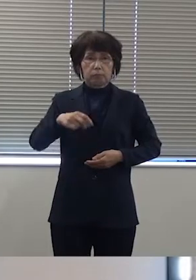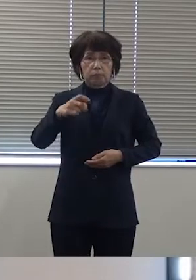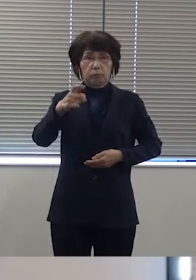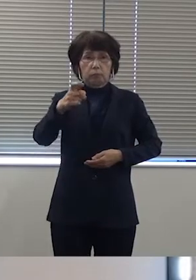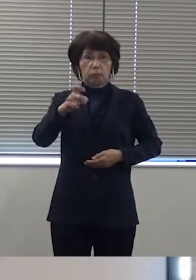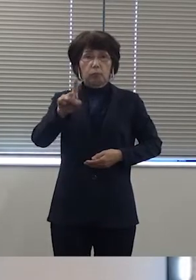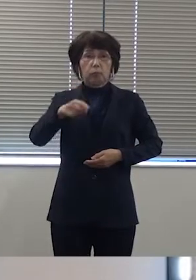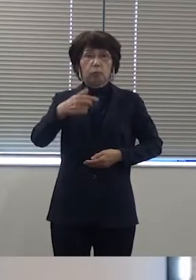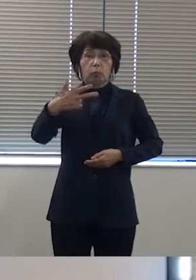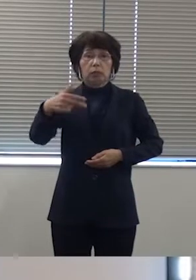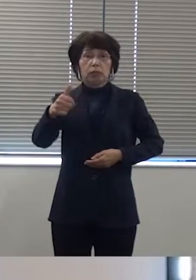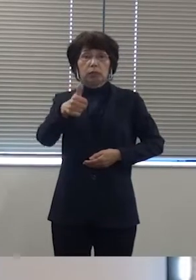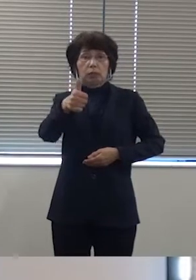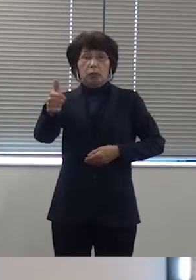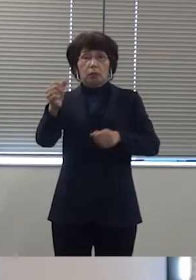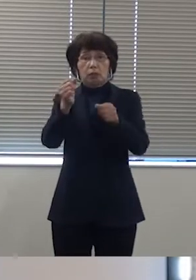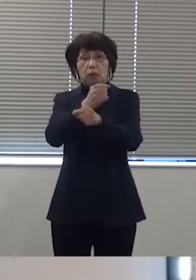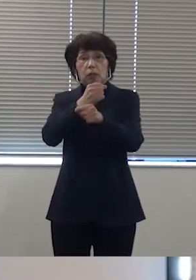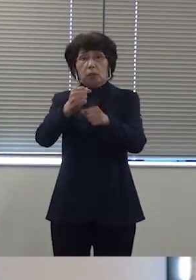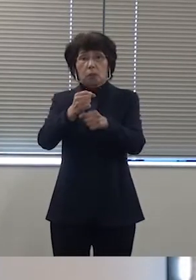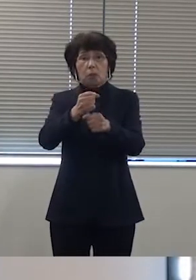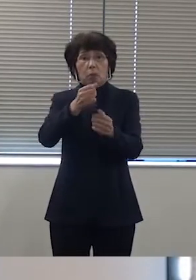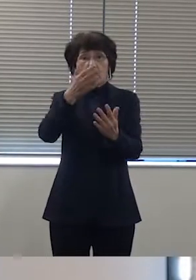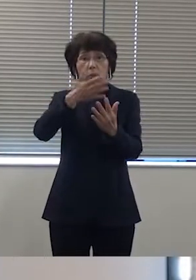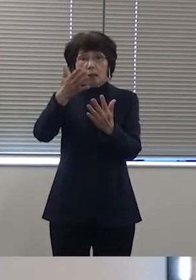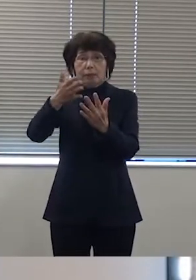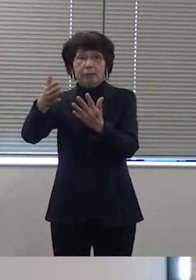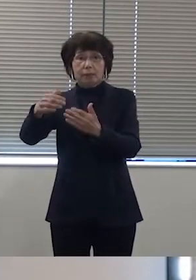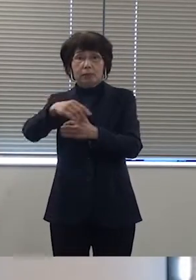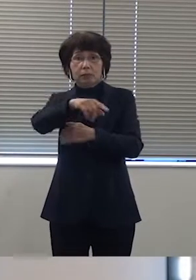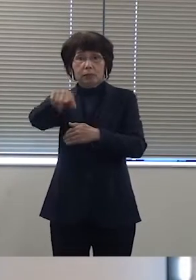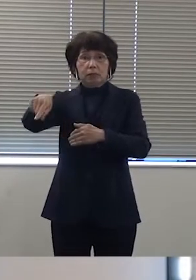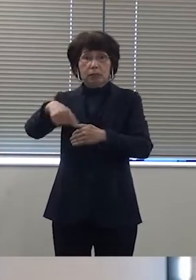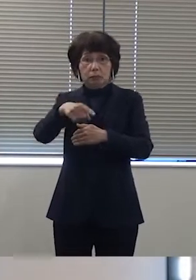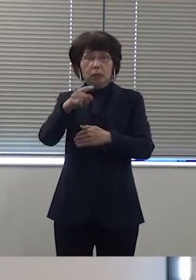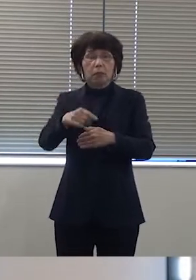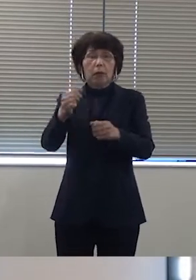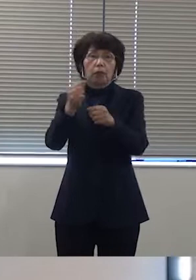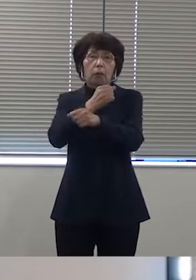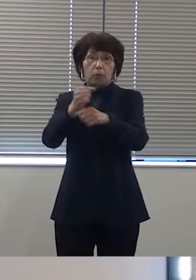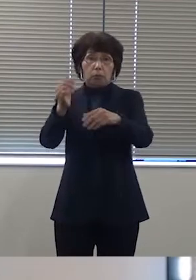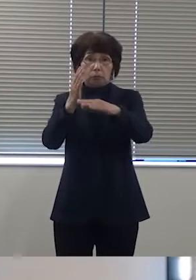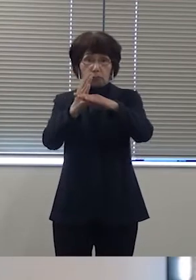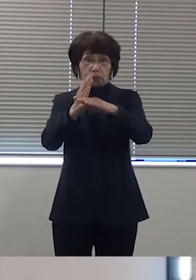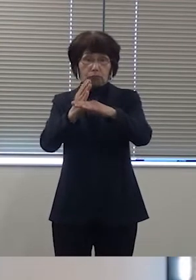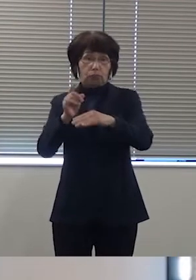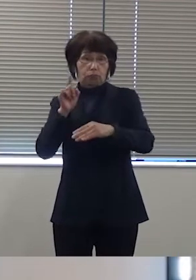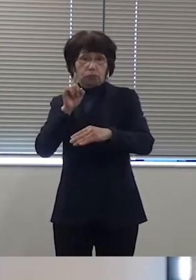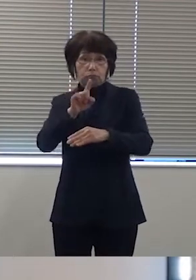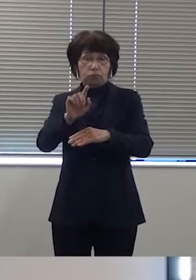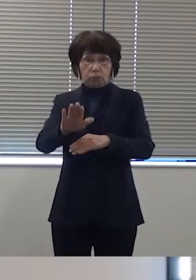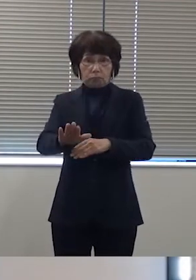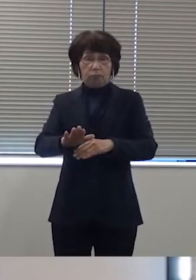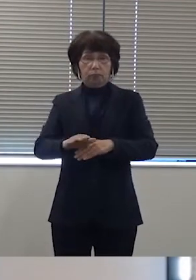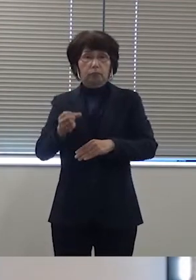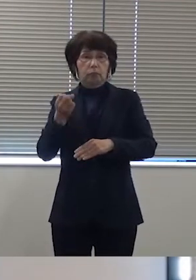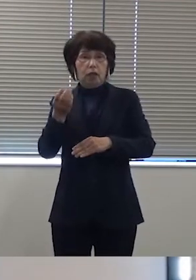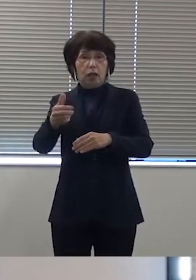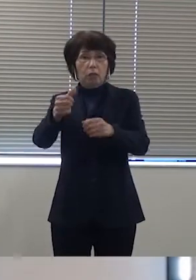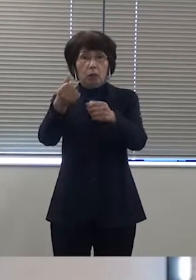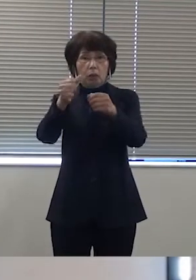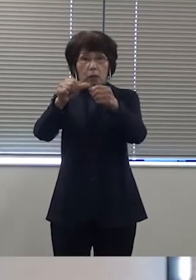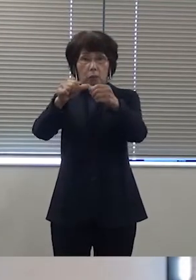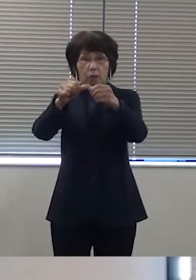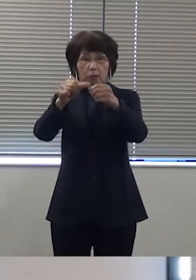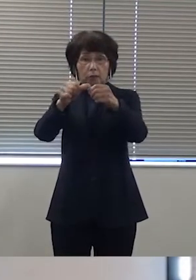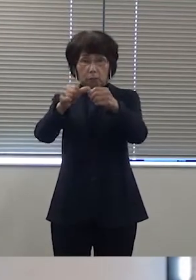今工事を進めておりまして、今順調に進んでおりますので、令和5年度の上期に分譲